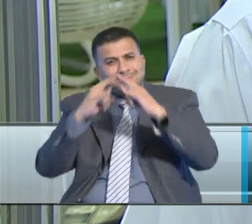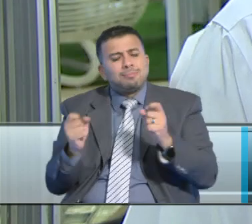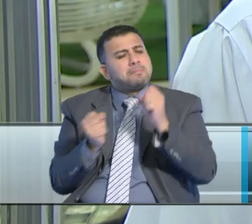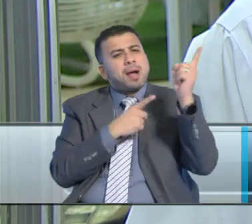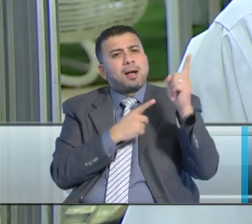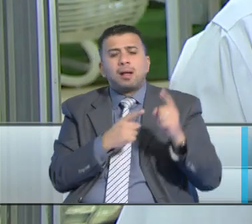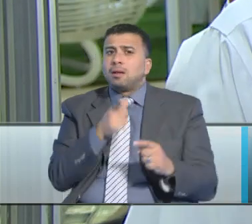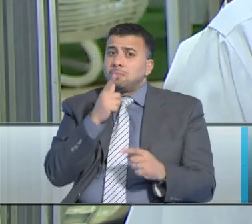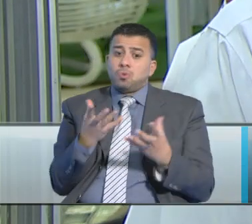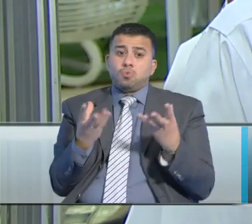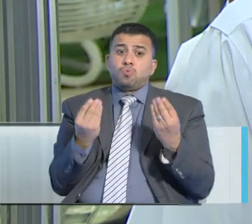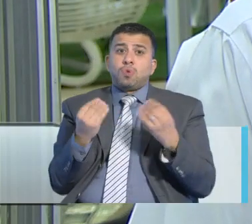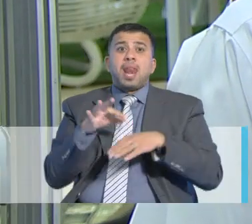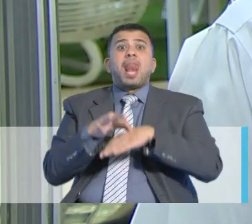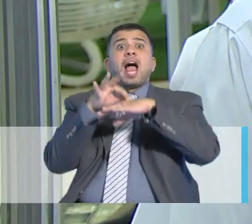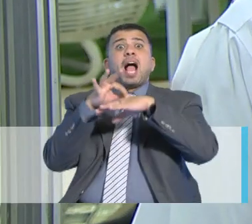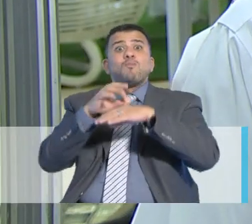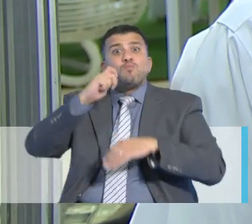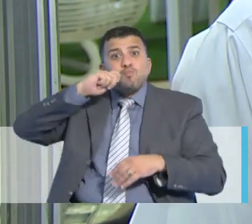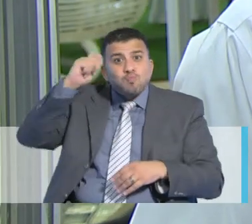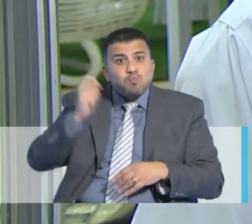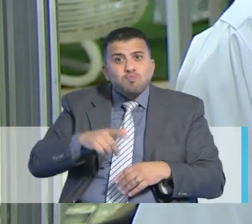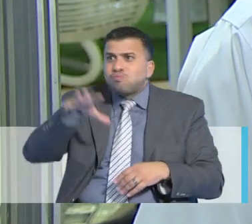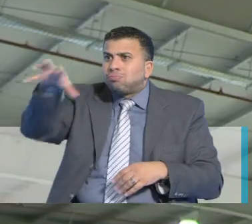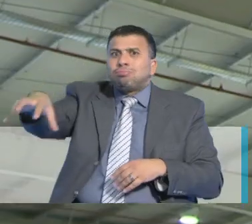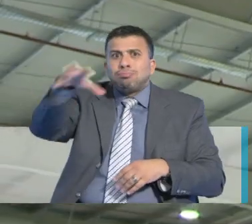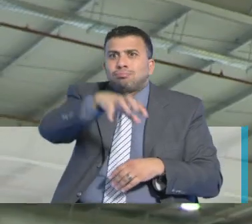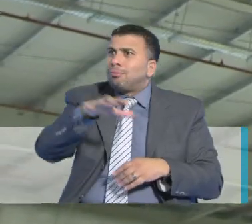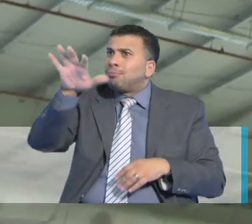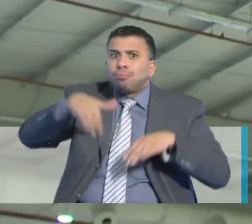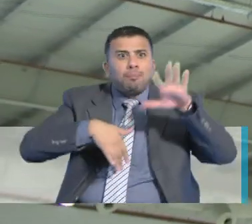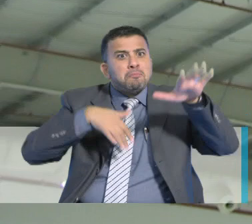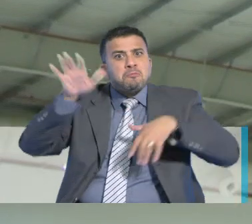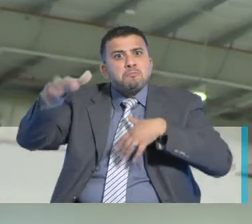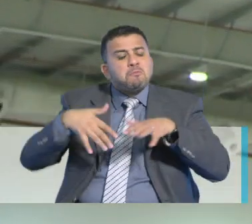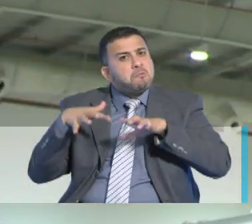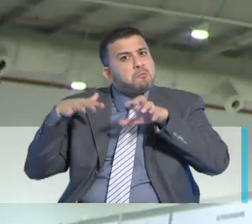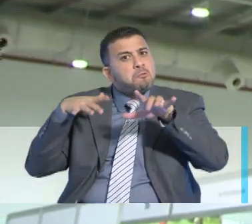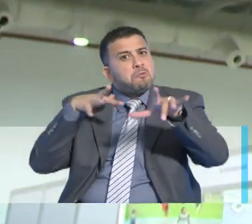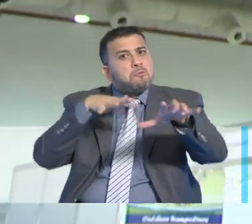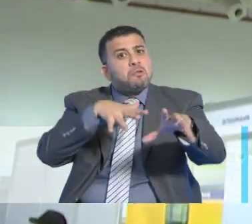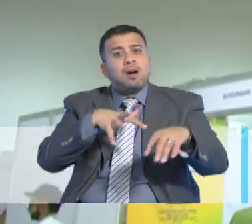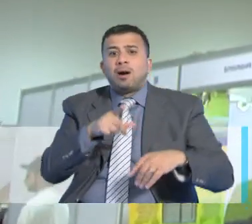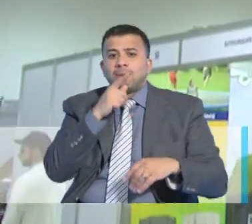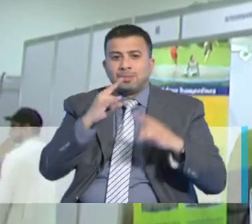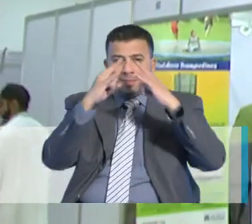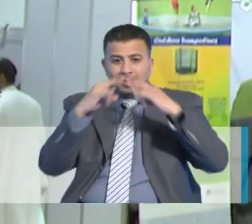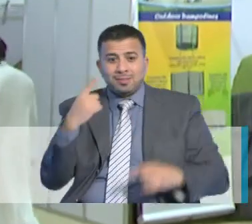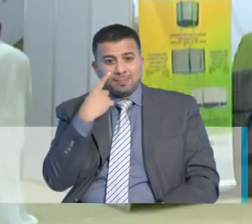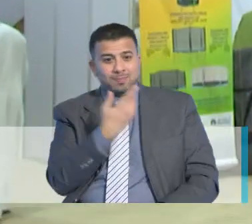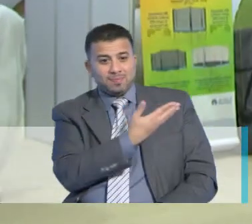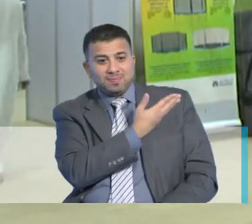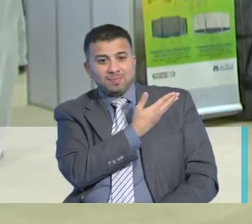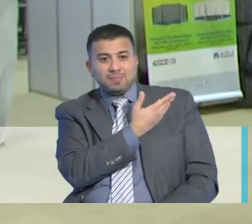وجدنا في جمهور غفير ما شاء الله متواجد من مناطق مختلفة. تنوع غني في معرض التخييم والمغامرات